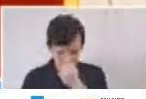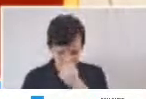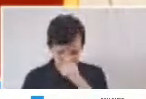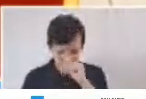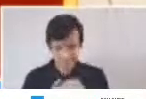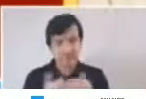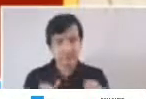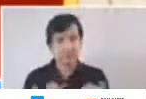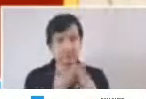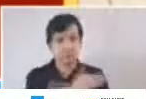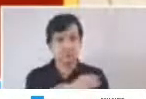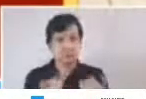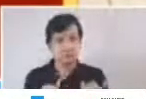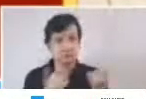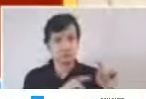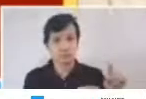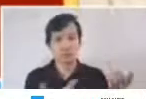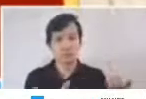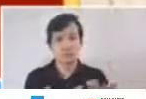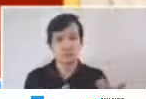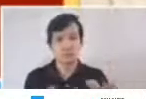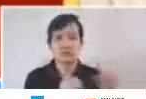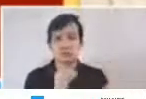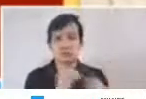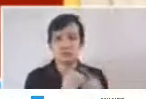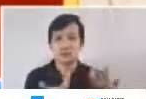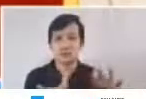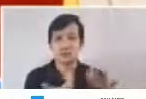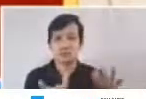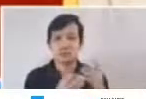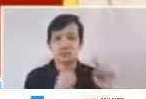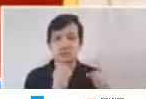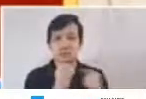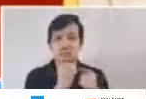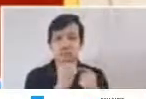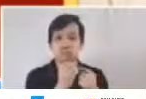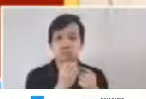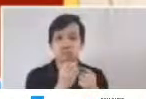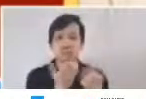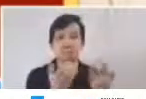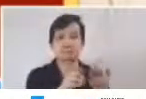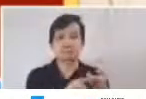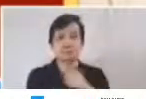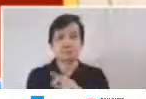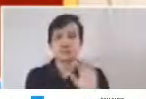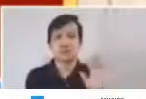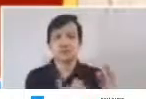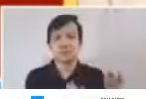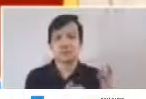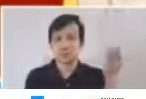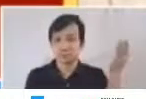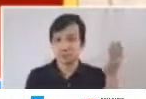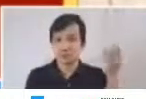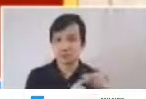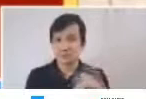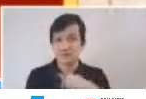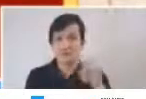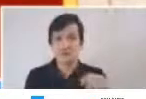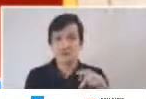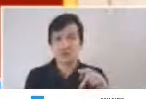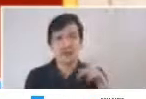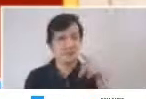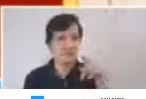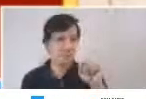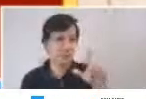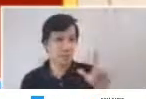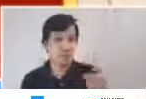passengers, sila po ay U.S. nationals, foreign tourists, and holders of U.S. permanent residence visa sapagkat bawal pa